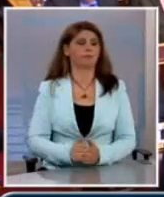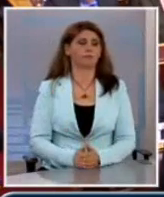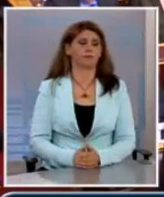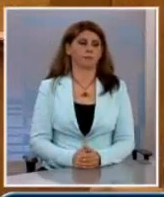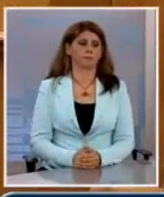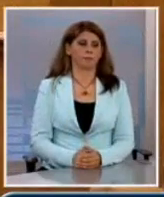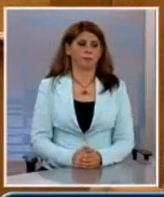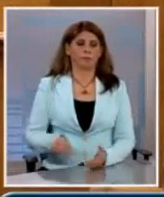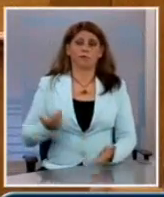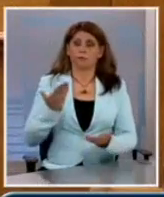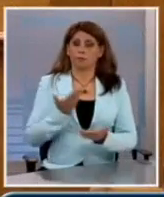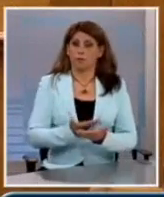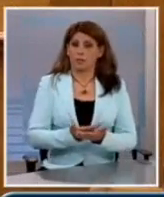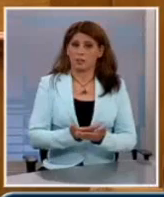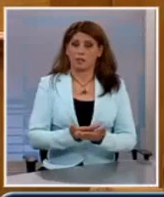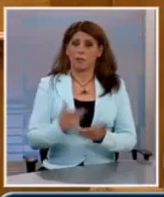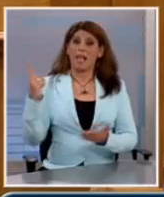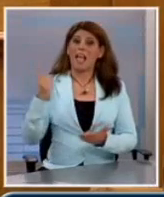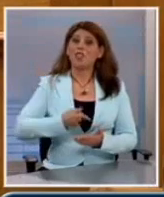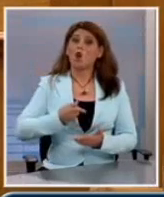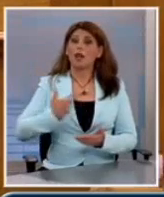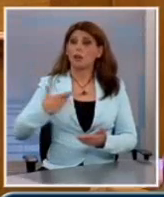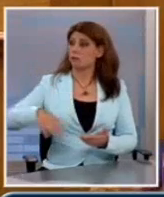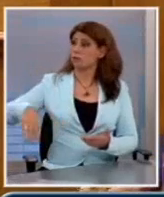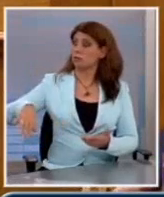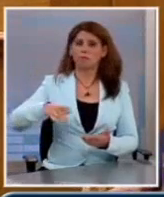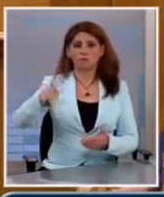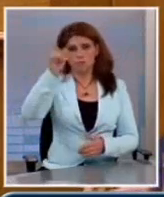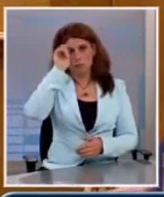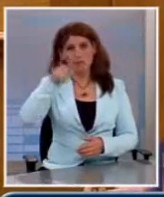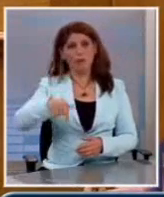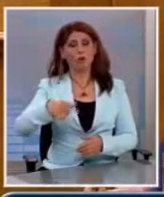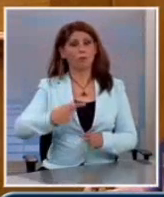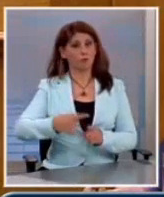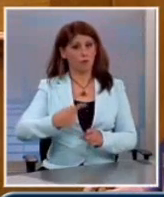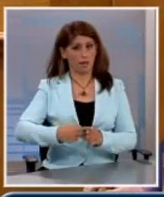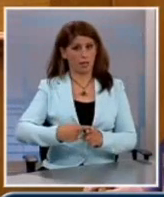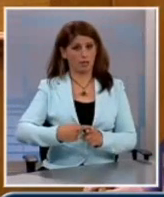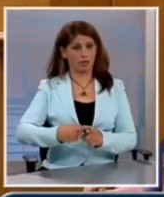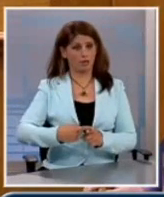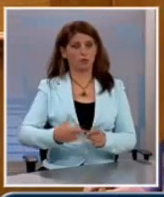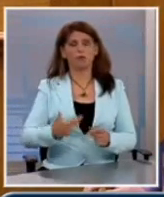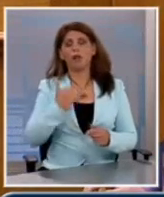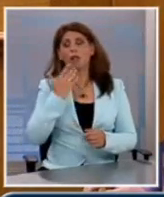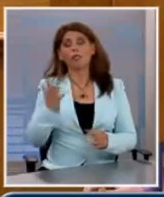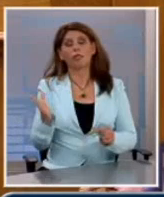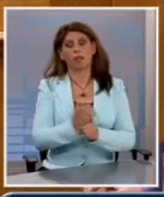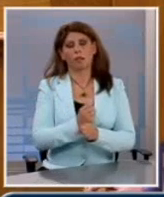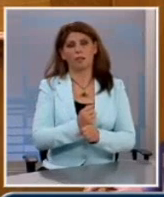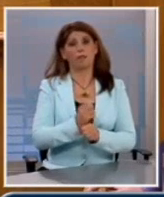ζητήσαμε εντολή, παραδεχόμενη στον ελληνικό λαό, ότι δεν πετύχαμε όσα θα